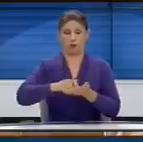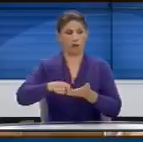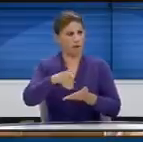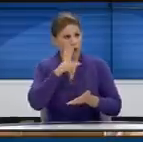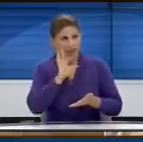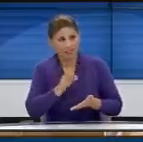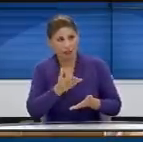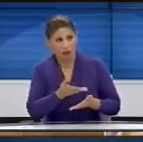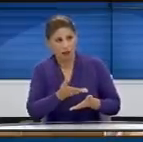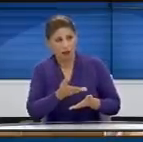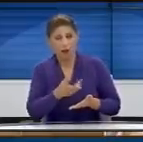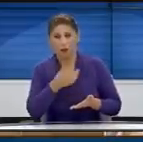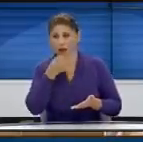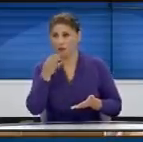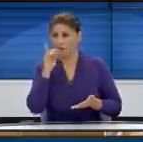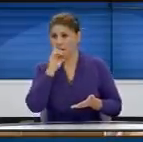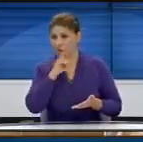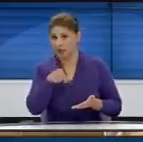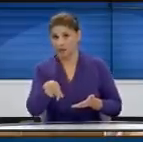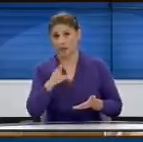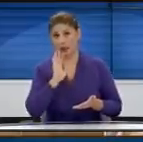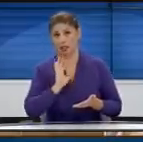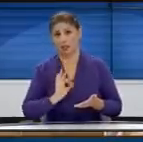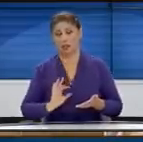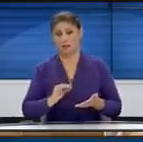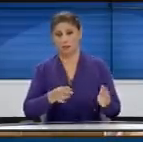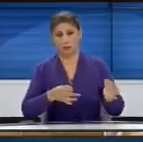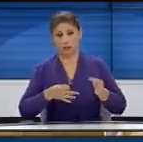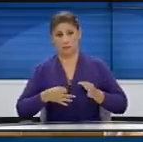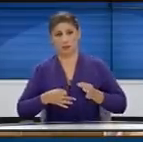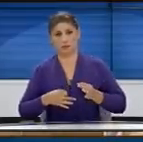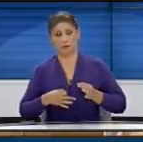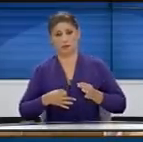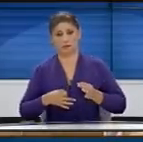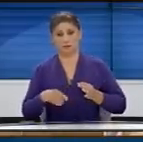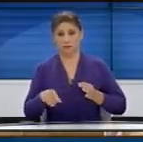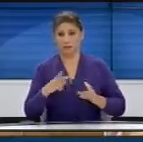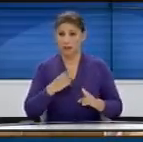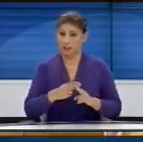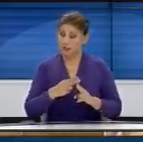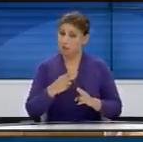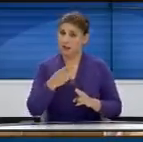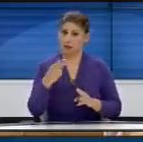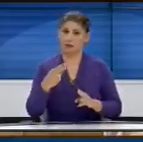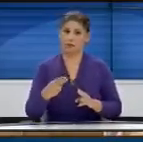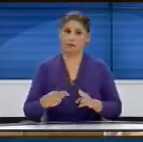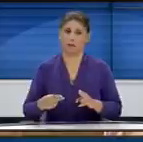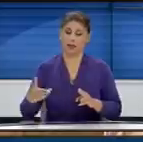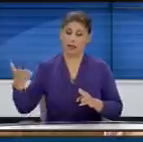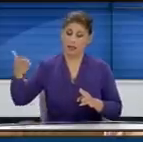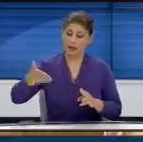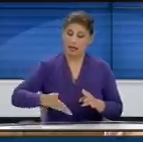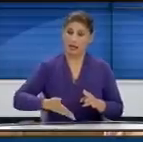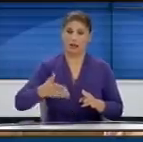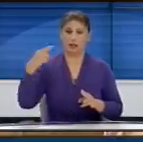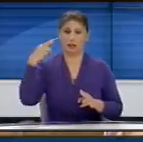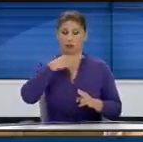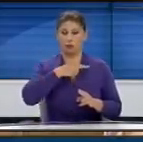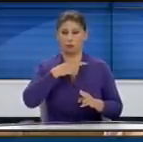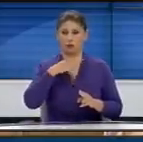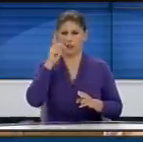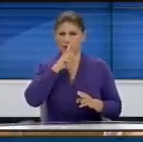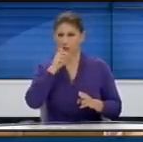είναι αλήθεια? Οπότε είπατε ψέματα, αν είναι αλήθεια αυτό. Πείτε μας. Είναι σημαντικά ζητήματα αυτά. Το να έρχεται ένας πρωθυπουργός στη Βουλή και